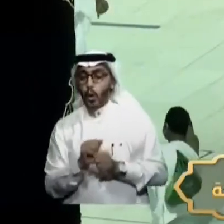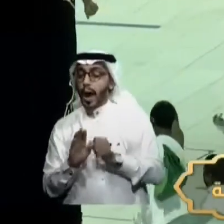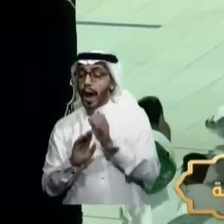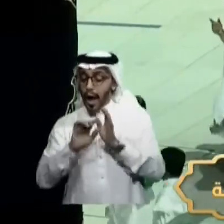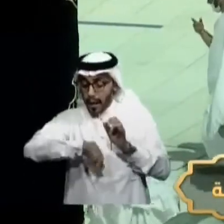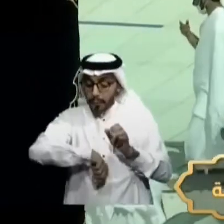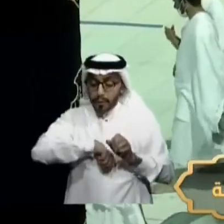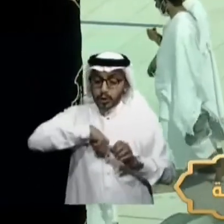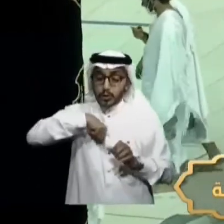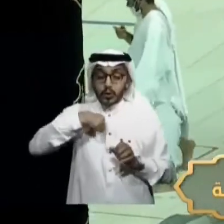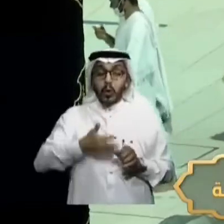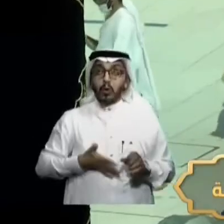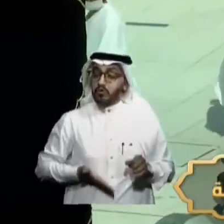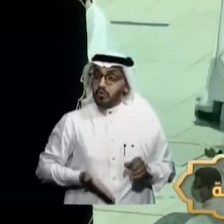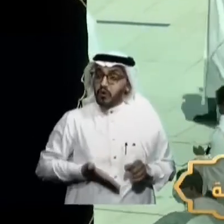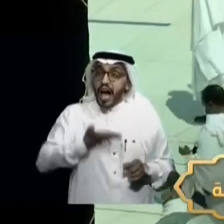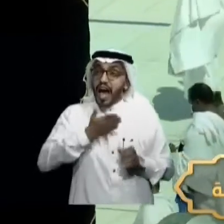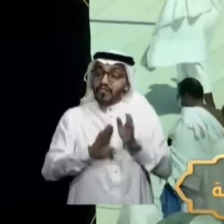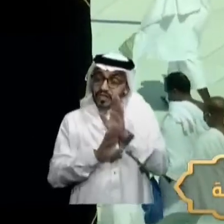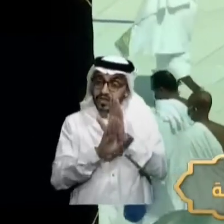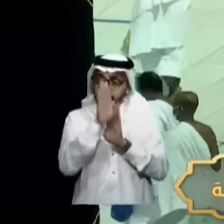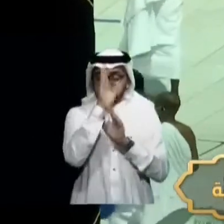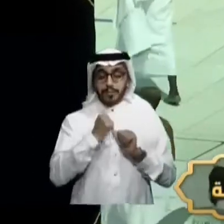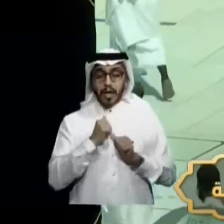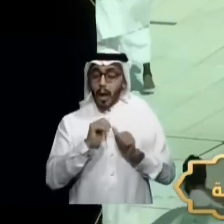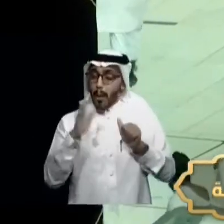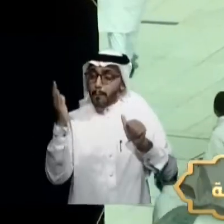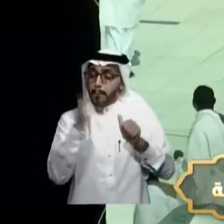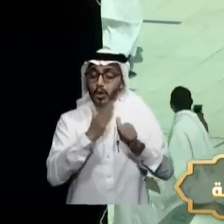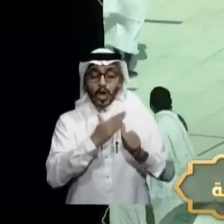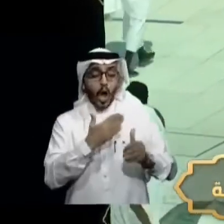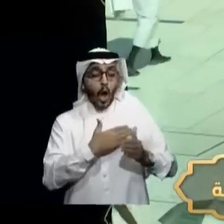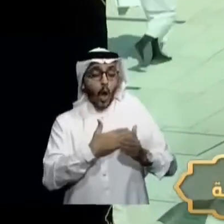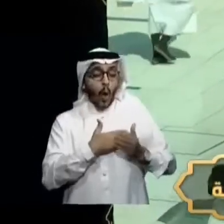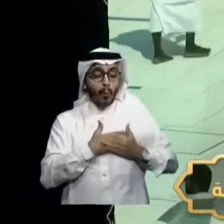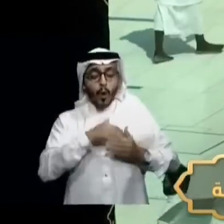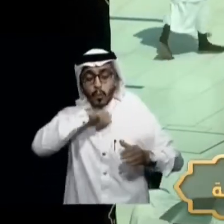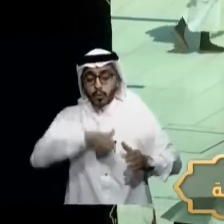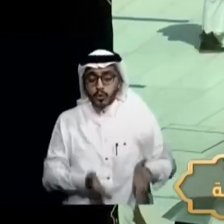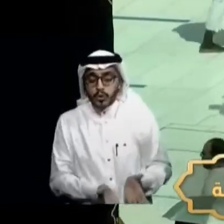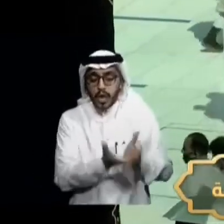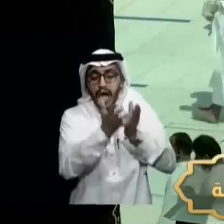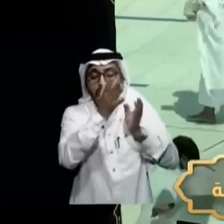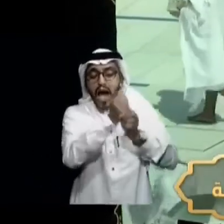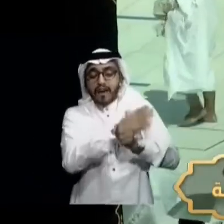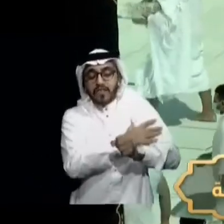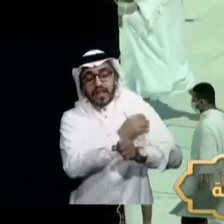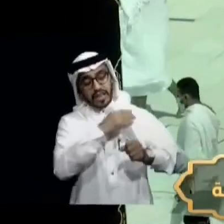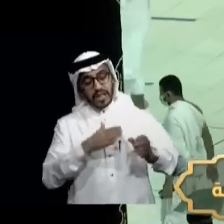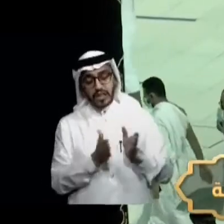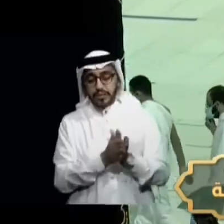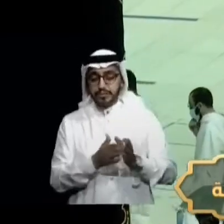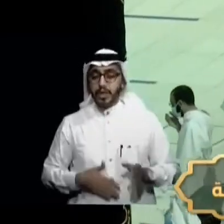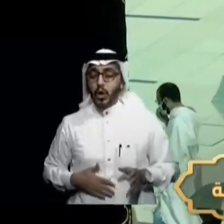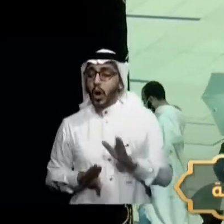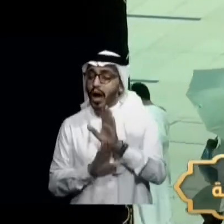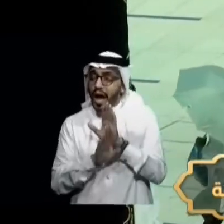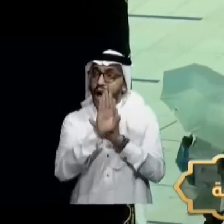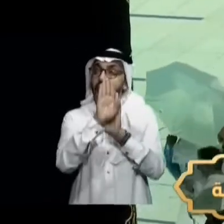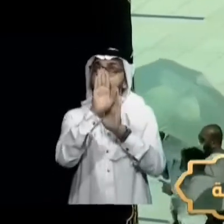المجد فاخر في علاه، بدا محبوبنا أبهى انتسابا، إذا ما